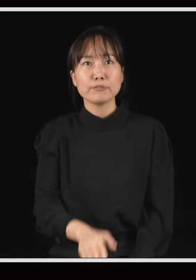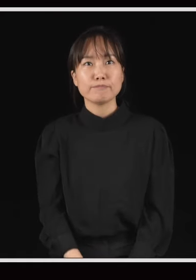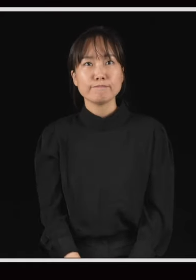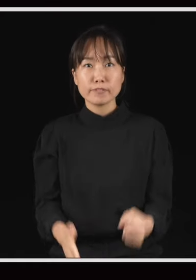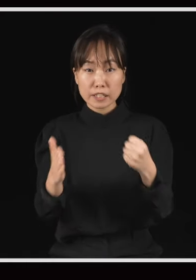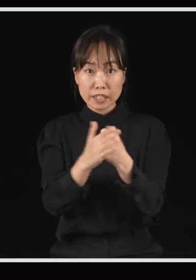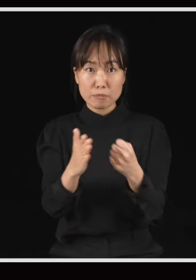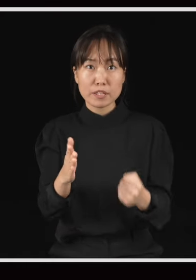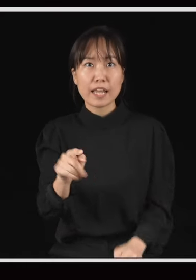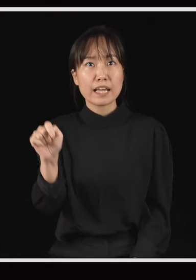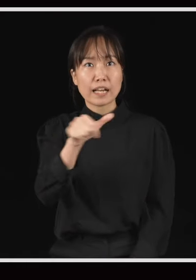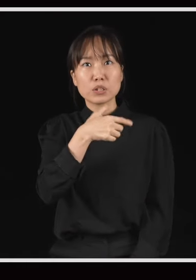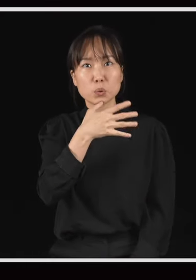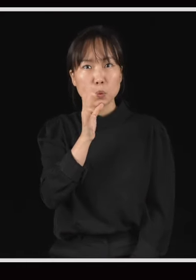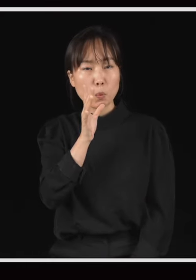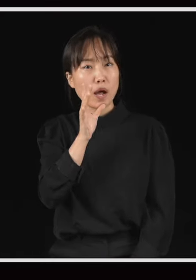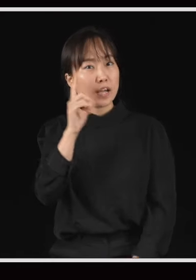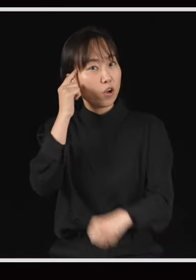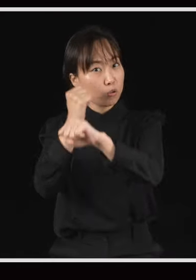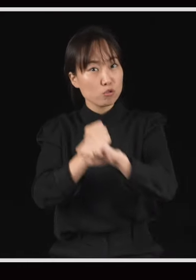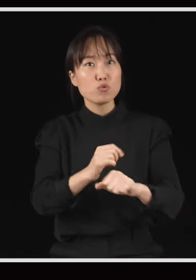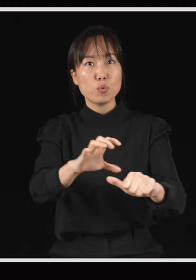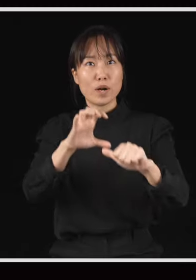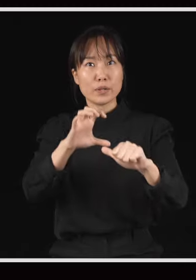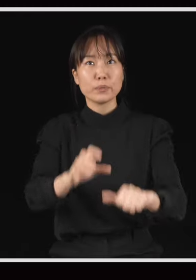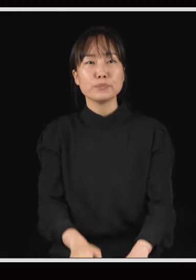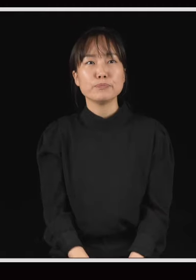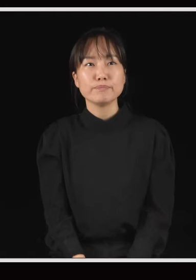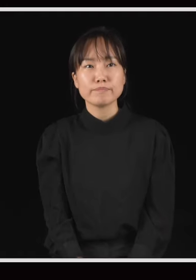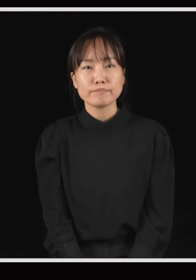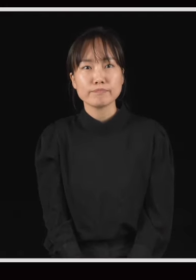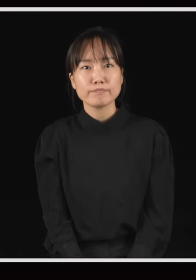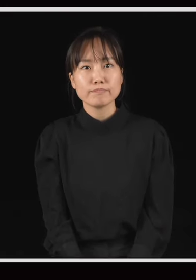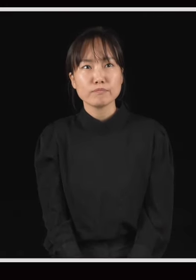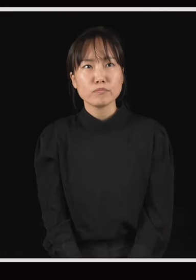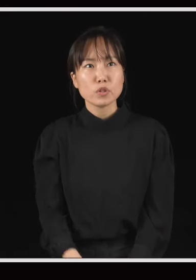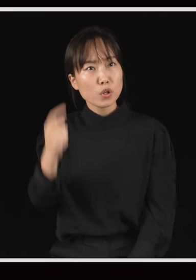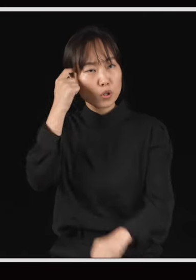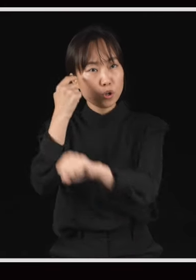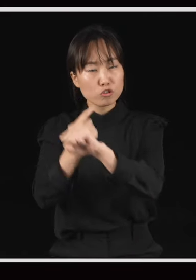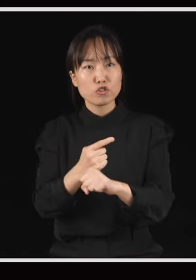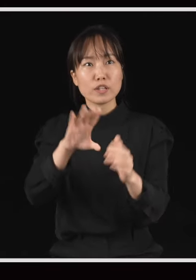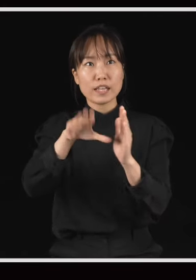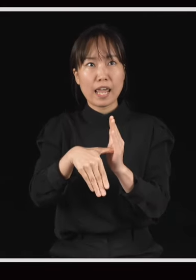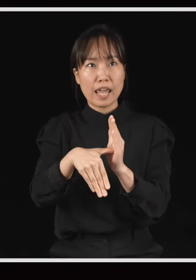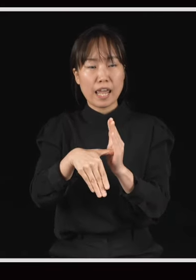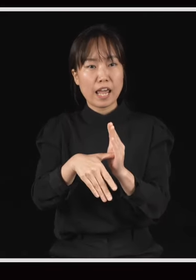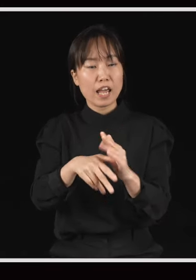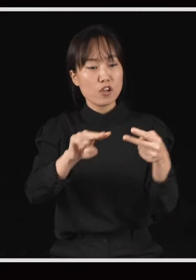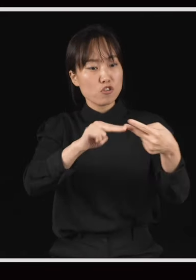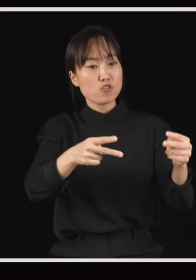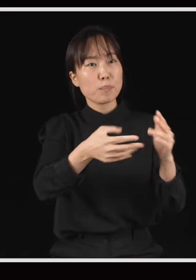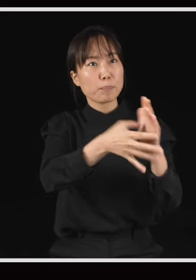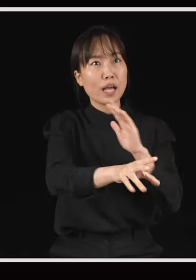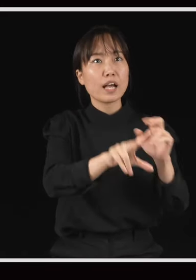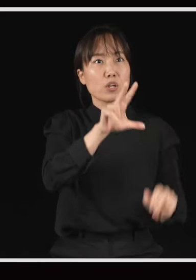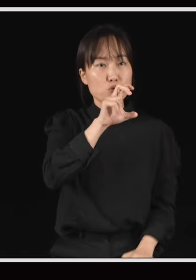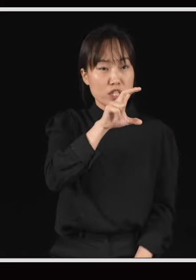때문에 가속 노화 모델이라는 걸 사용을 합니다. 어떤 것들이 있냐면 유전자를 고장낸 모델도 있고요.